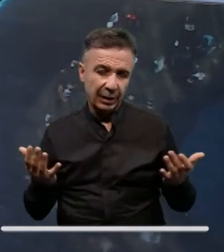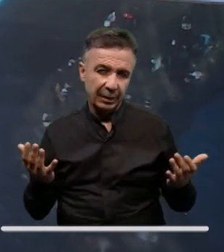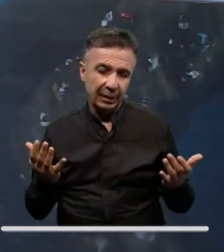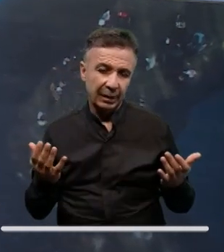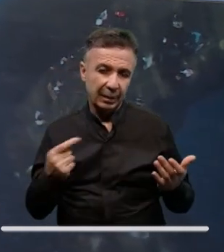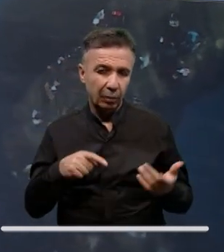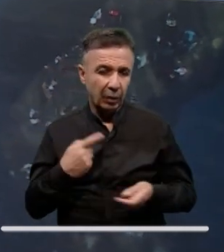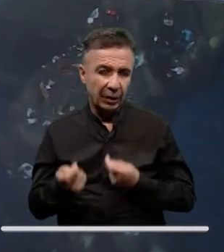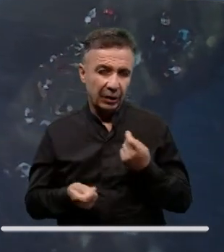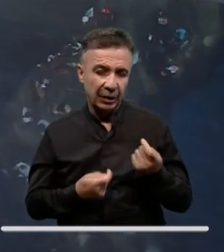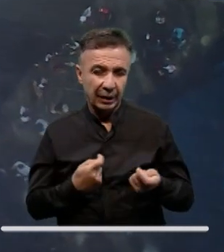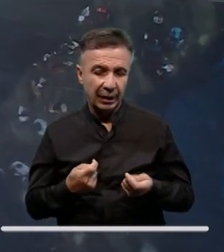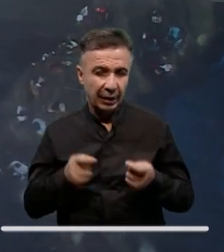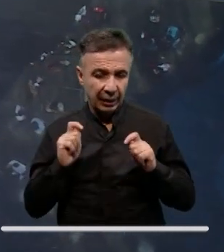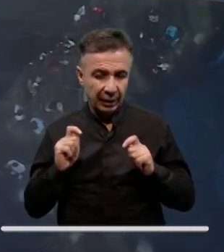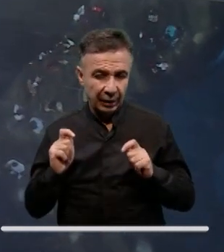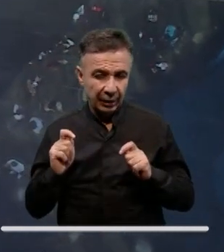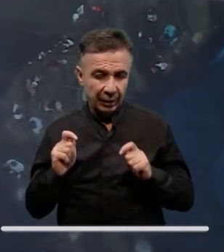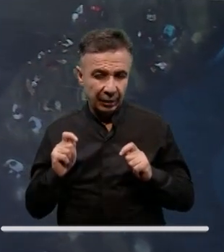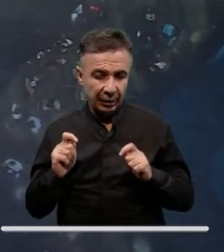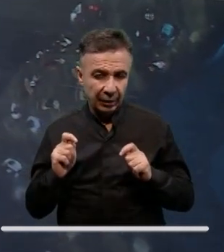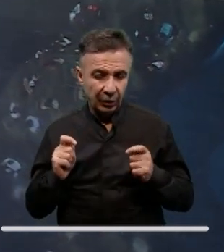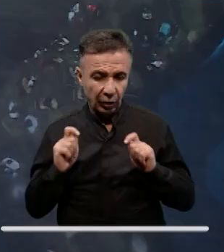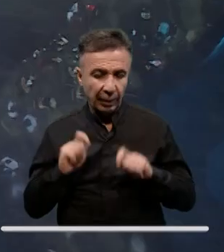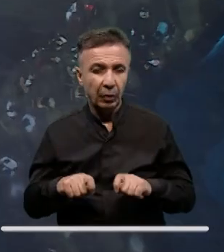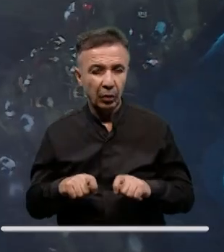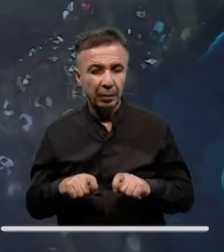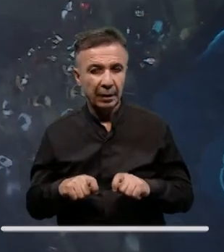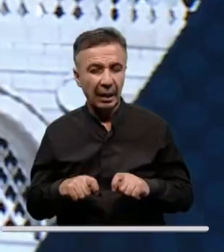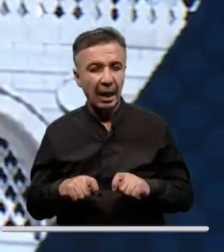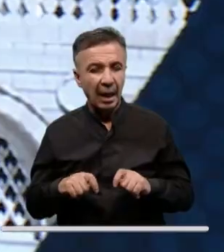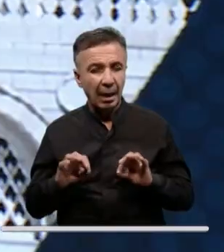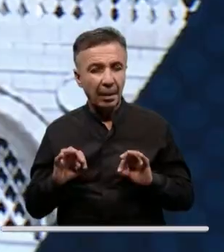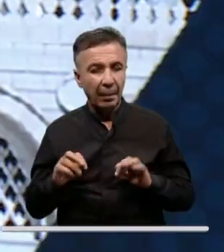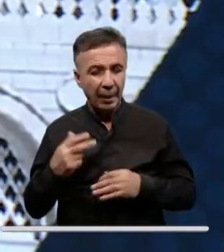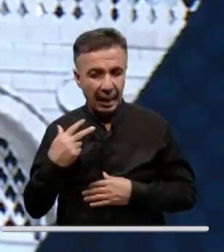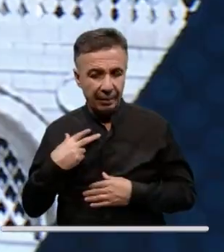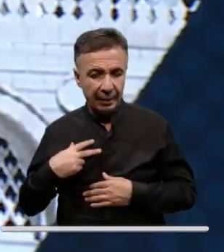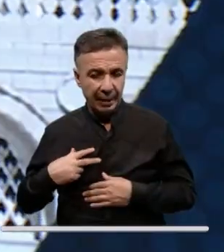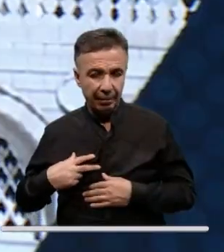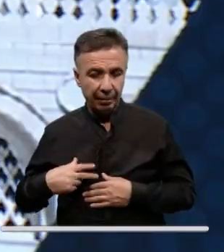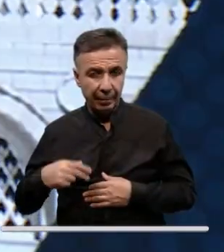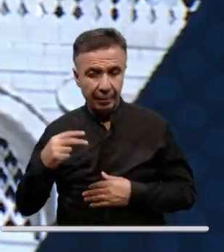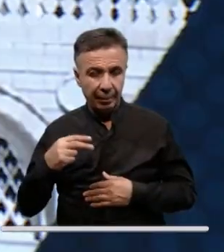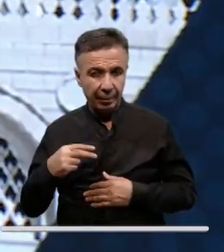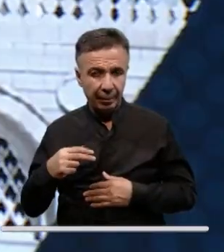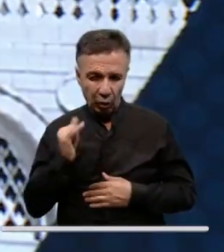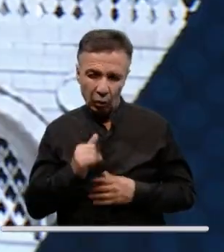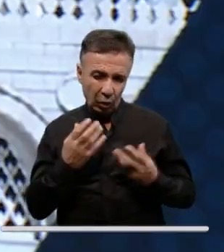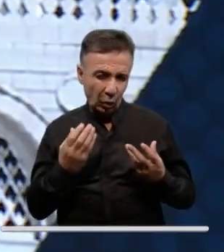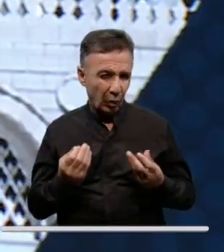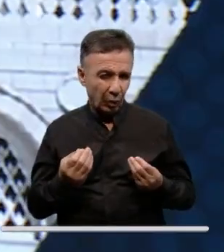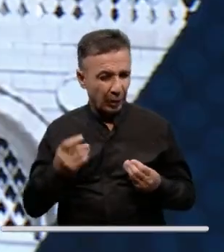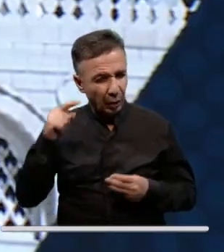bu işte çalışıyorum diye her an benim Üstüm pislendi necis oldu bu şekilde düşünmelerine gerek yok değerli